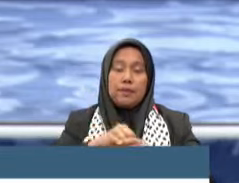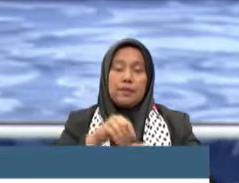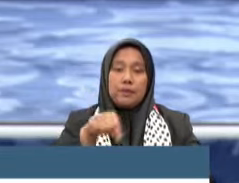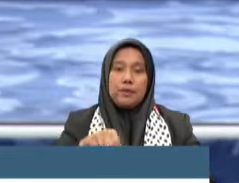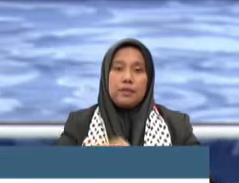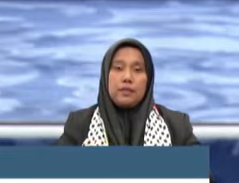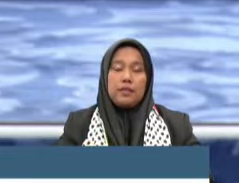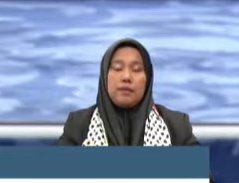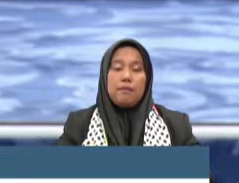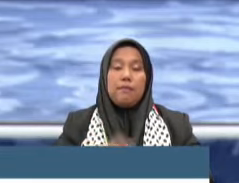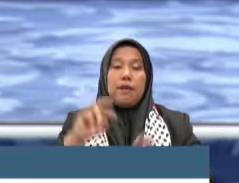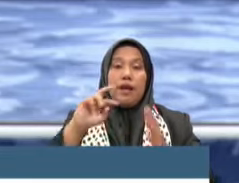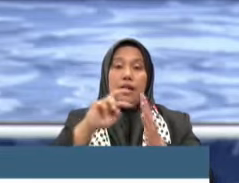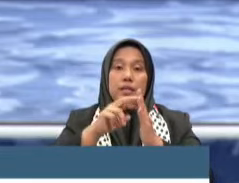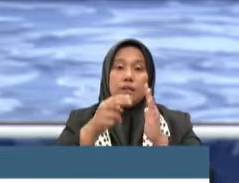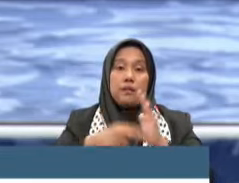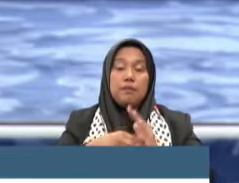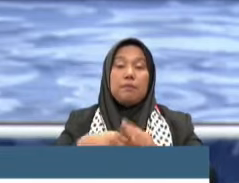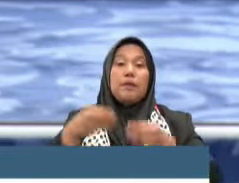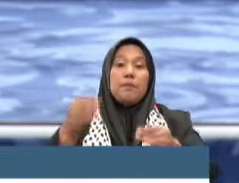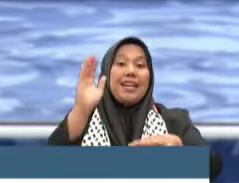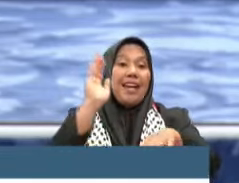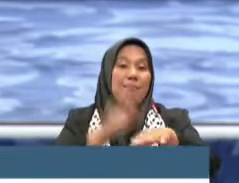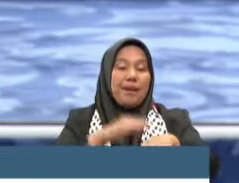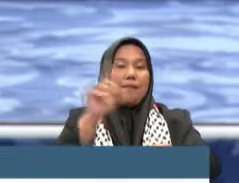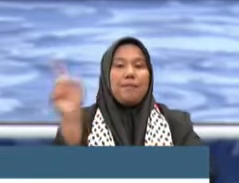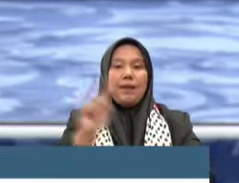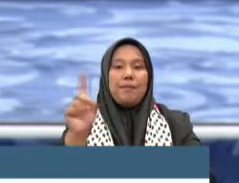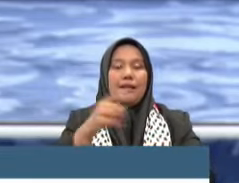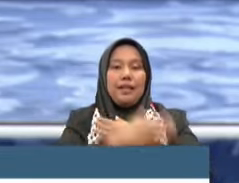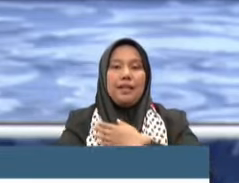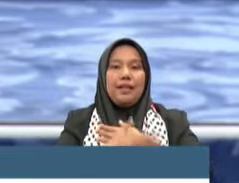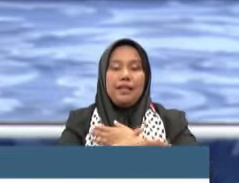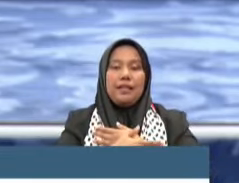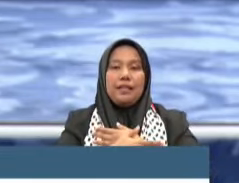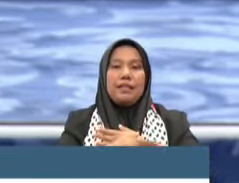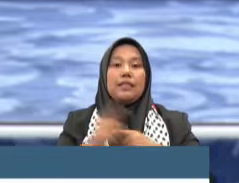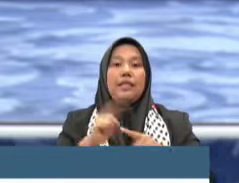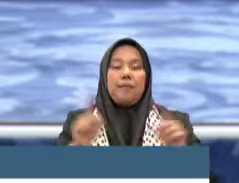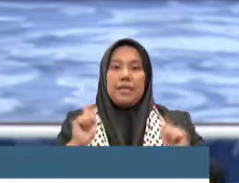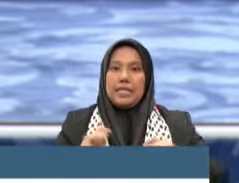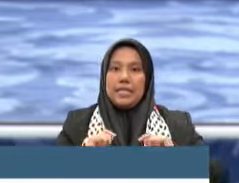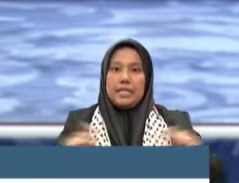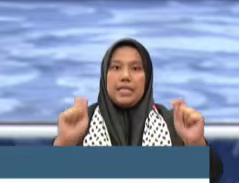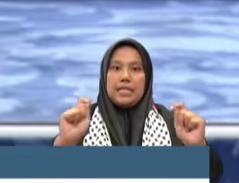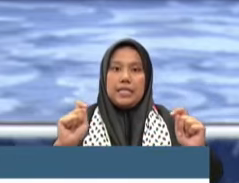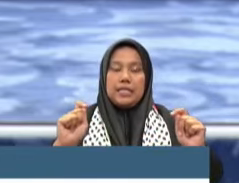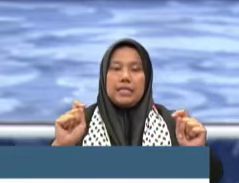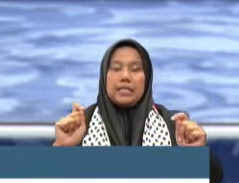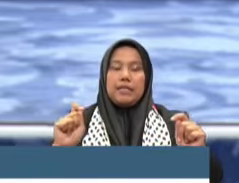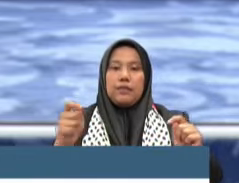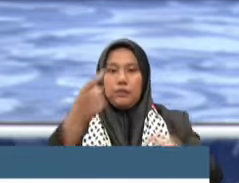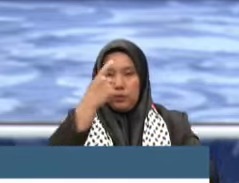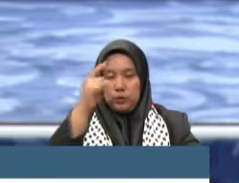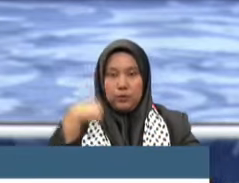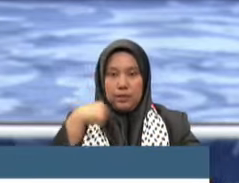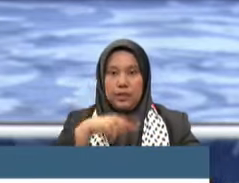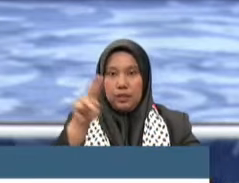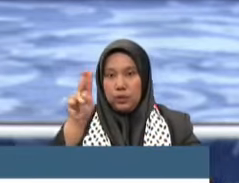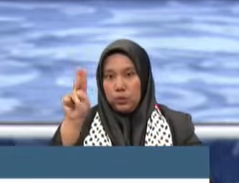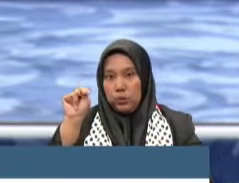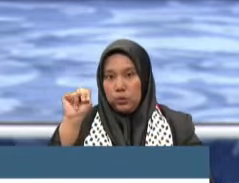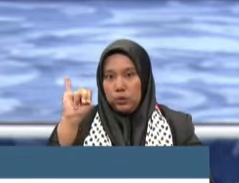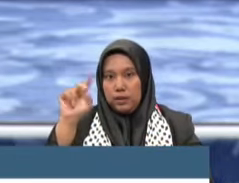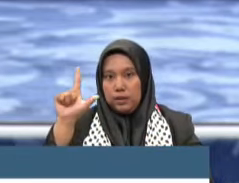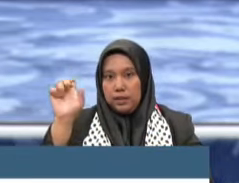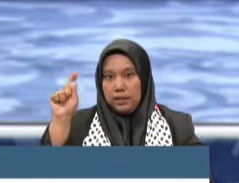maknanya memberi amaran kepada mana-mana negara. Tetapi tindakan bagi kita unilateral tidak sah